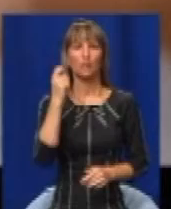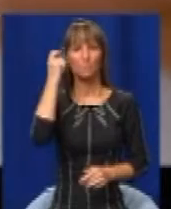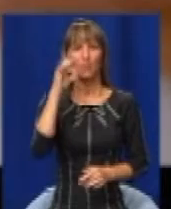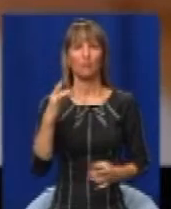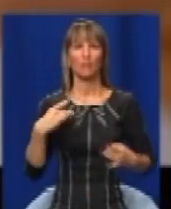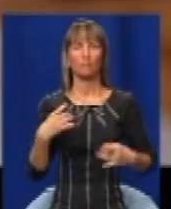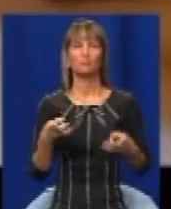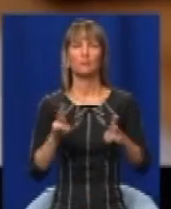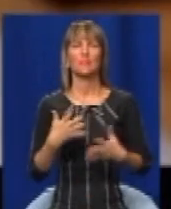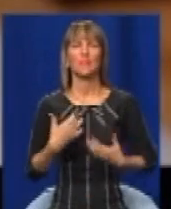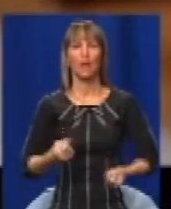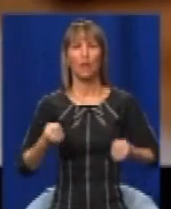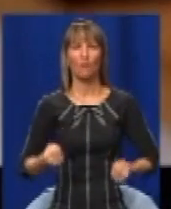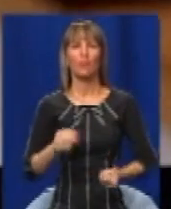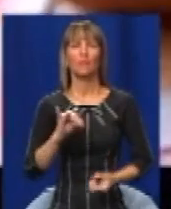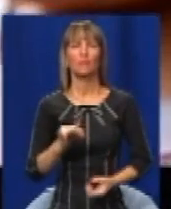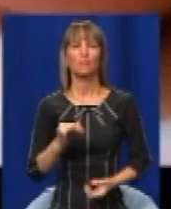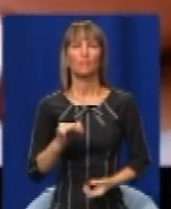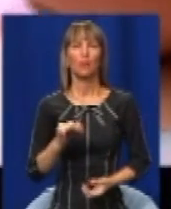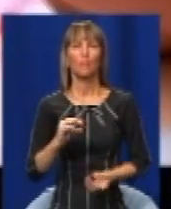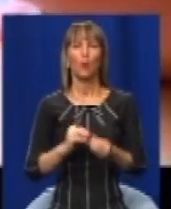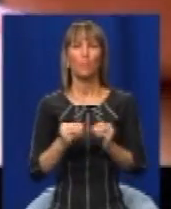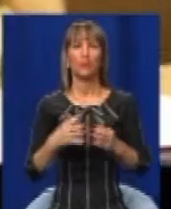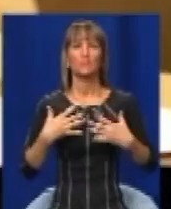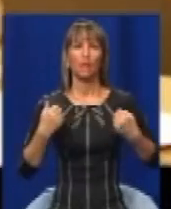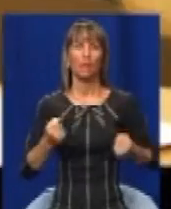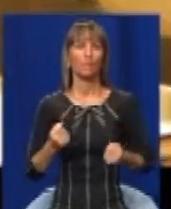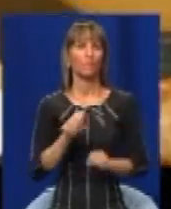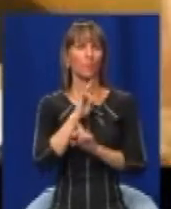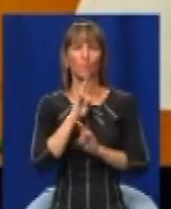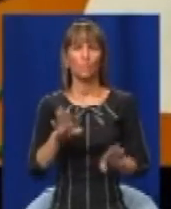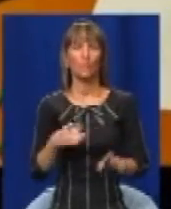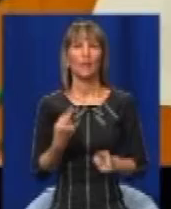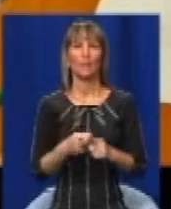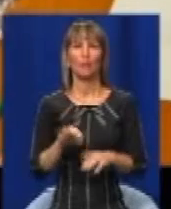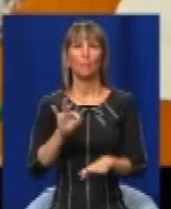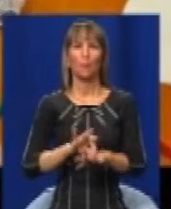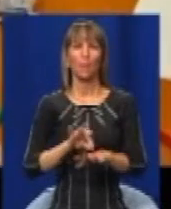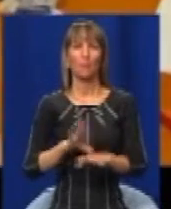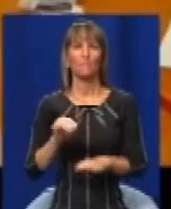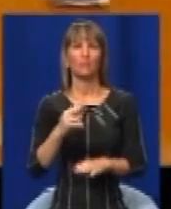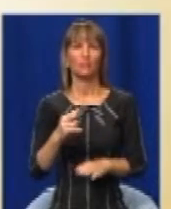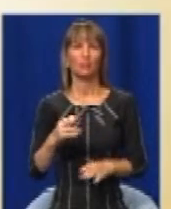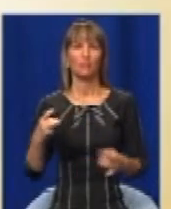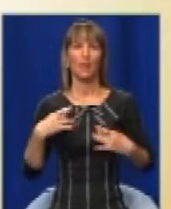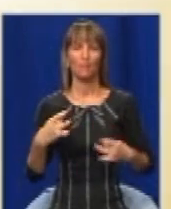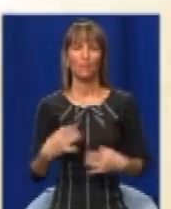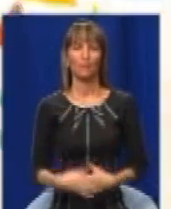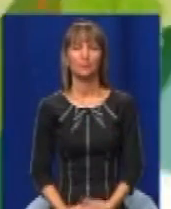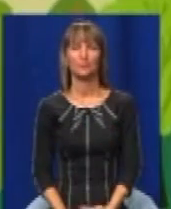нерви залишаться здоровими, і проблем із здоров'ям виникати не буде, адже всі хвороби від нервів.